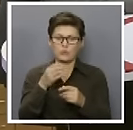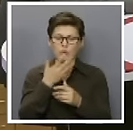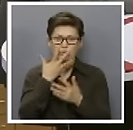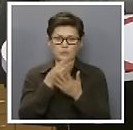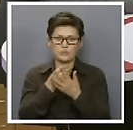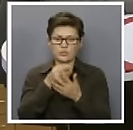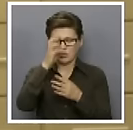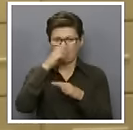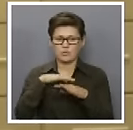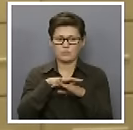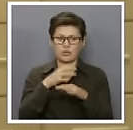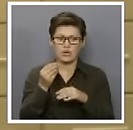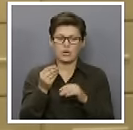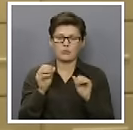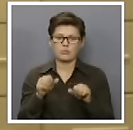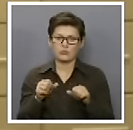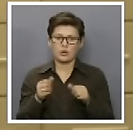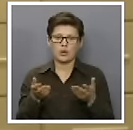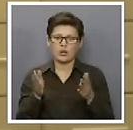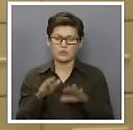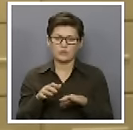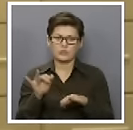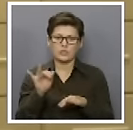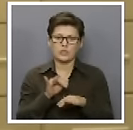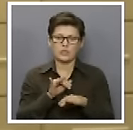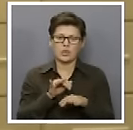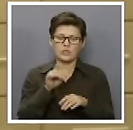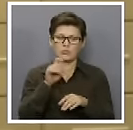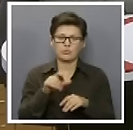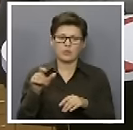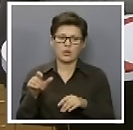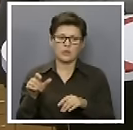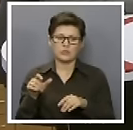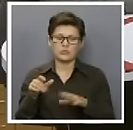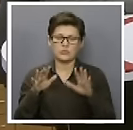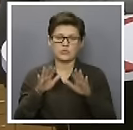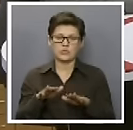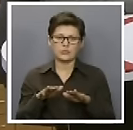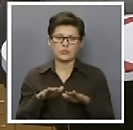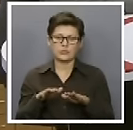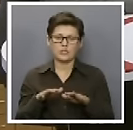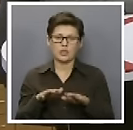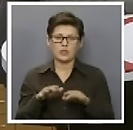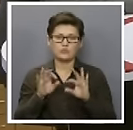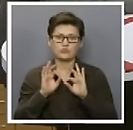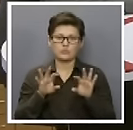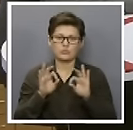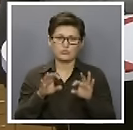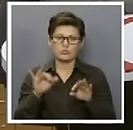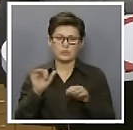өзіміздегі елімізде ақшаны мүмкіндігінше қалдыру және азаматтарға жергілікті жерде түсіндіру